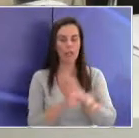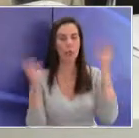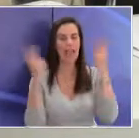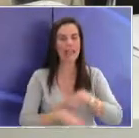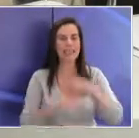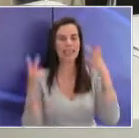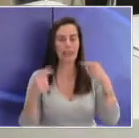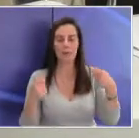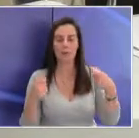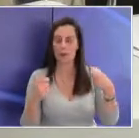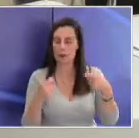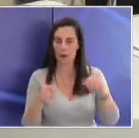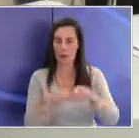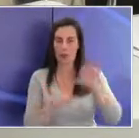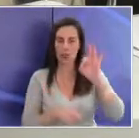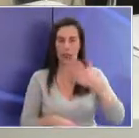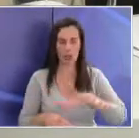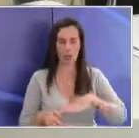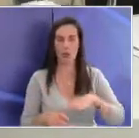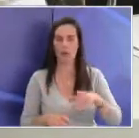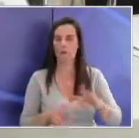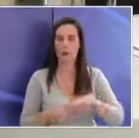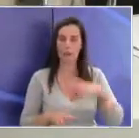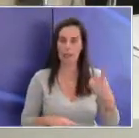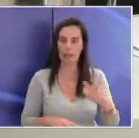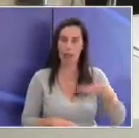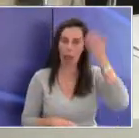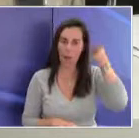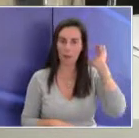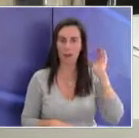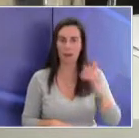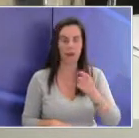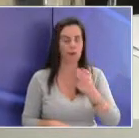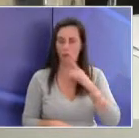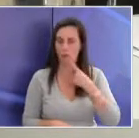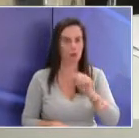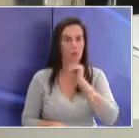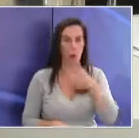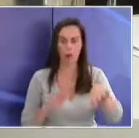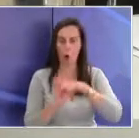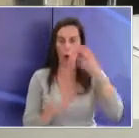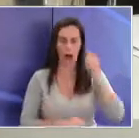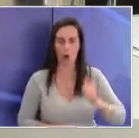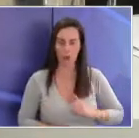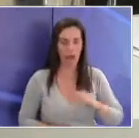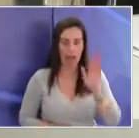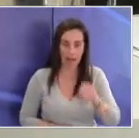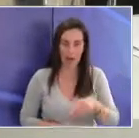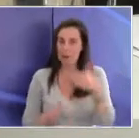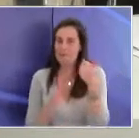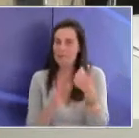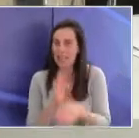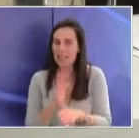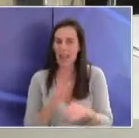כפי שדגל התורה וש"ס רצו, ומצד שני בא יאיר לפיד ושומט אותה שטיח מתחת לרגליים ואומר לו, גם אם ויתרת